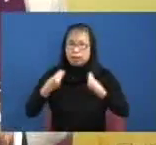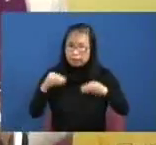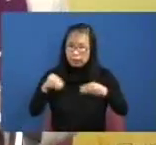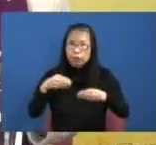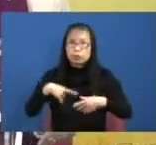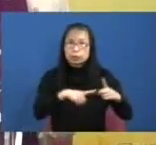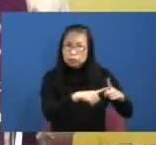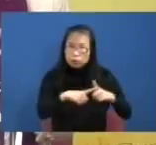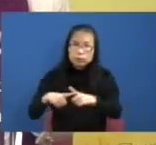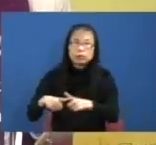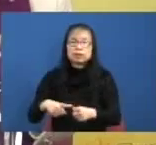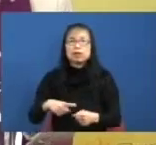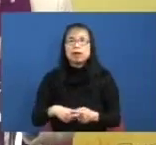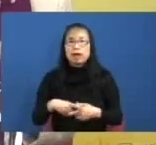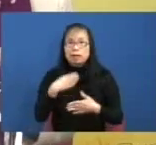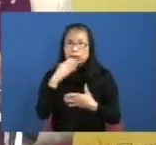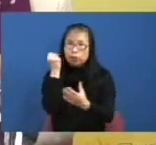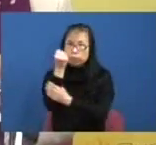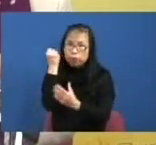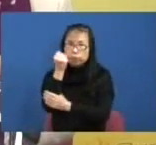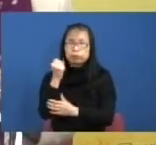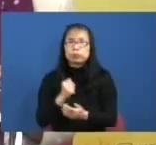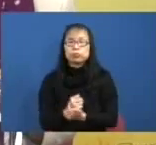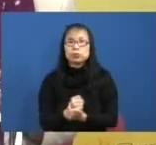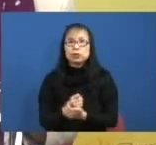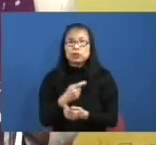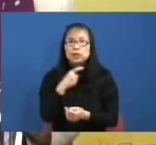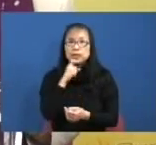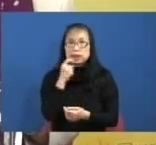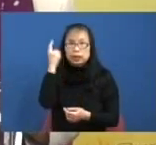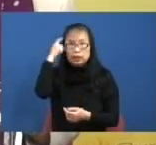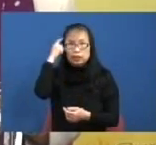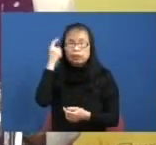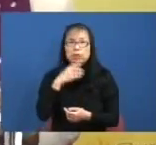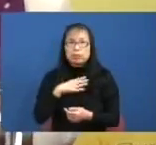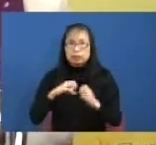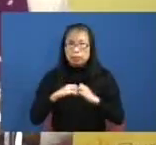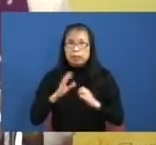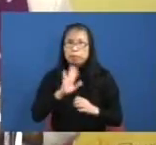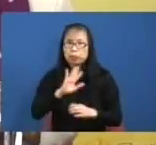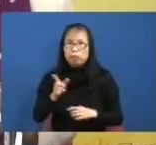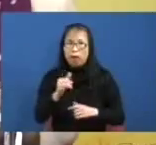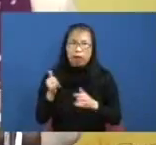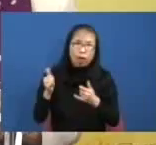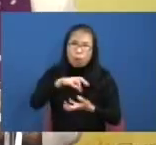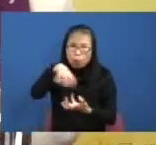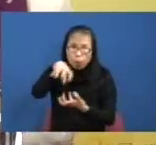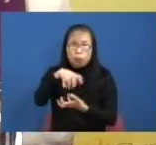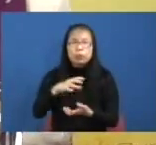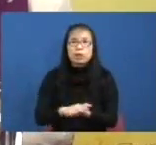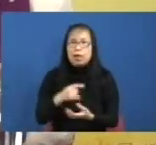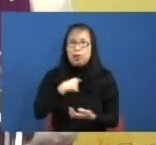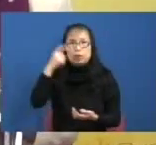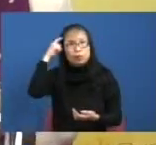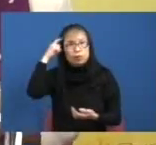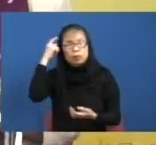民，令到大家咧喺一個即係防禦措施嘅時候咧，即係有一啲心理準備就唔會亂啊！即係你其實用知識